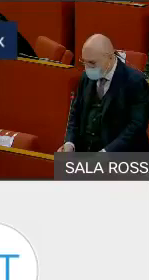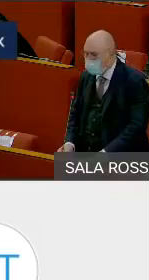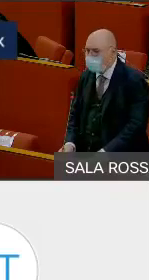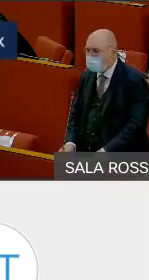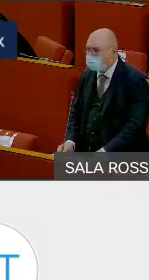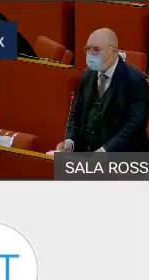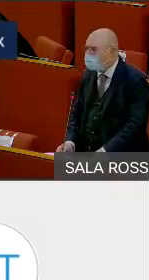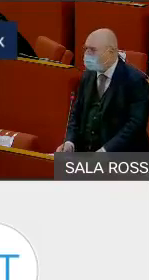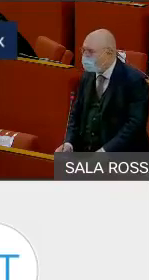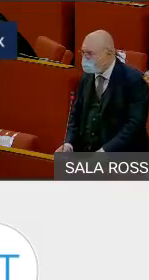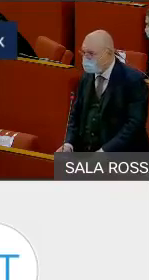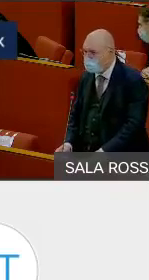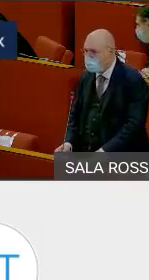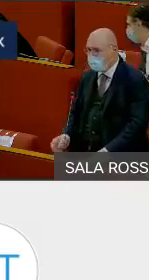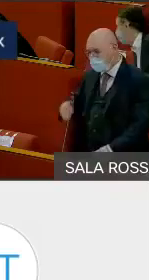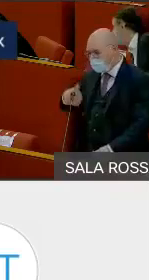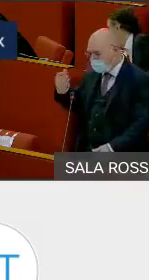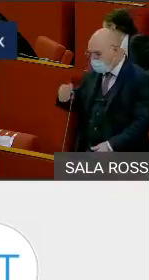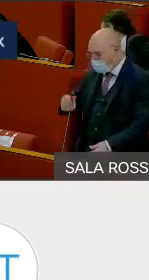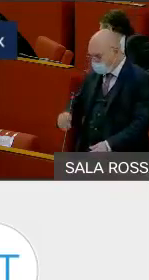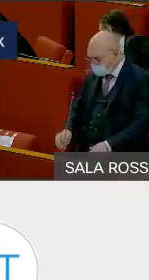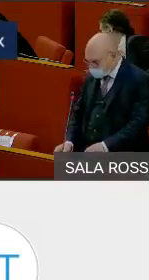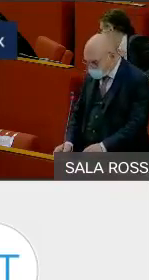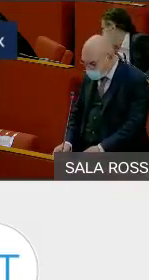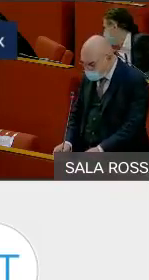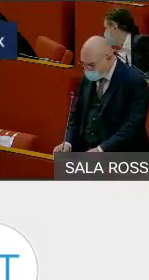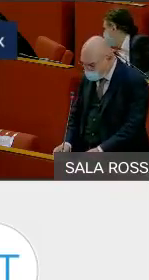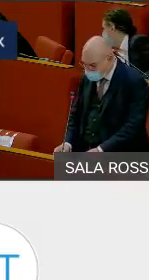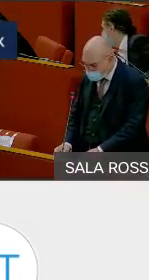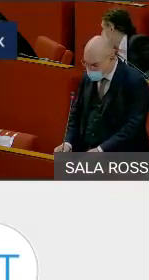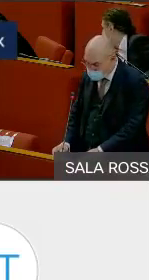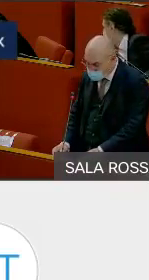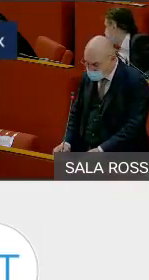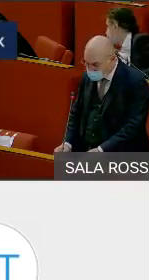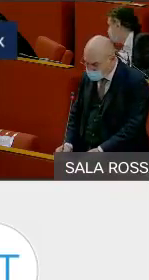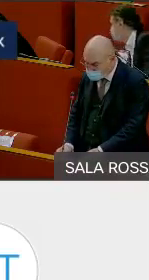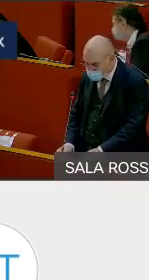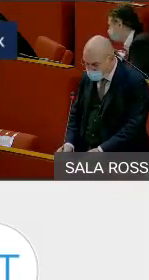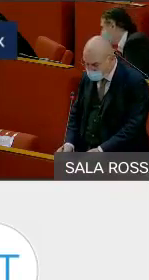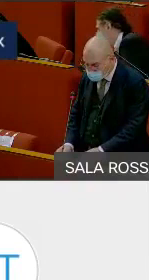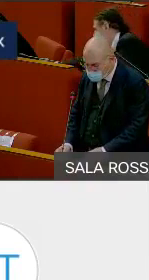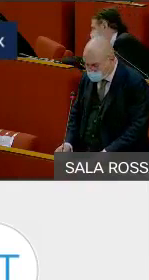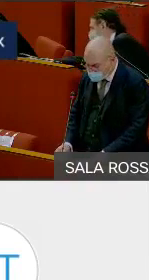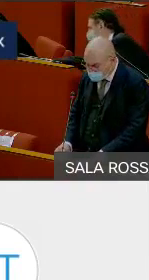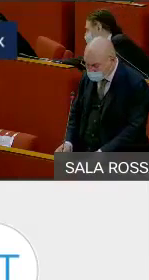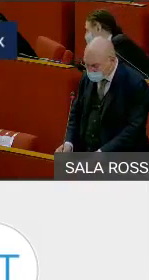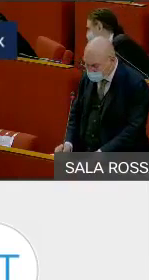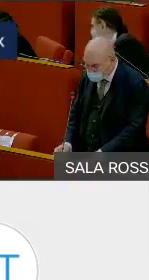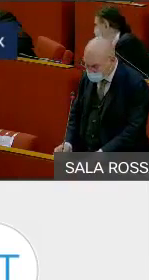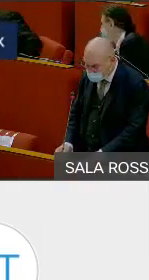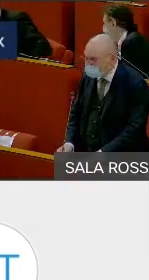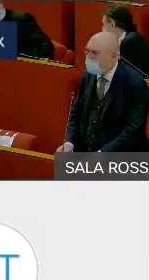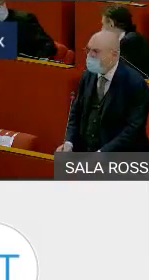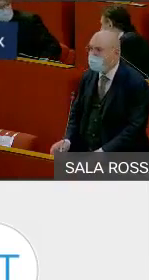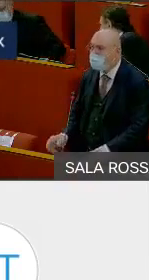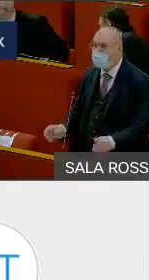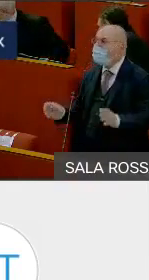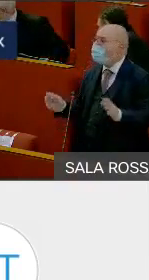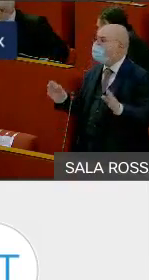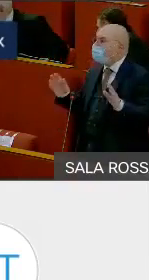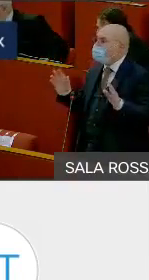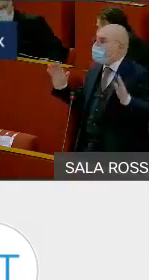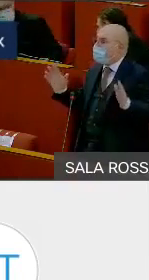da parte delle diverse diverse pianificazioni che si sono nel tempo sviluppate